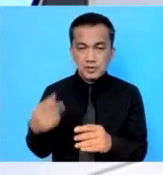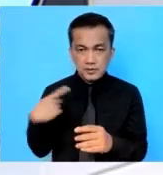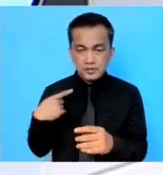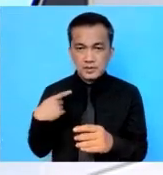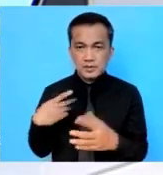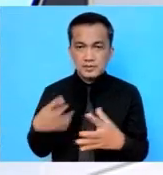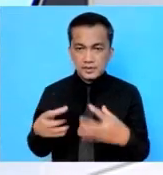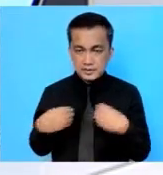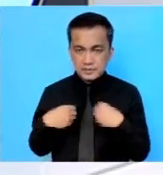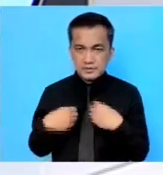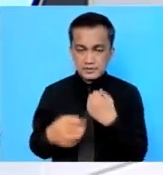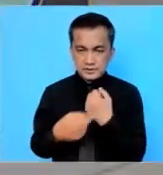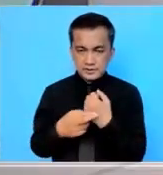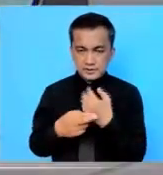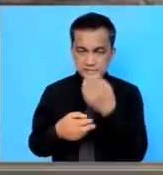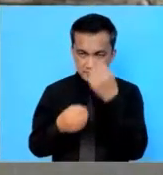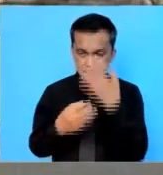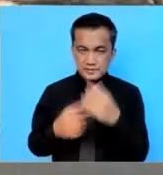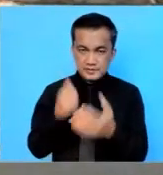reservation confirmation.